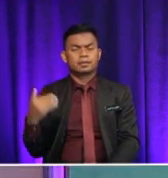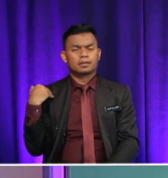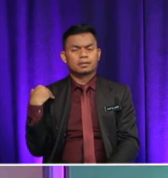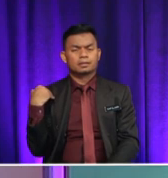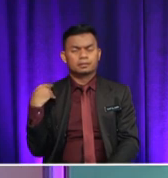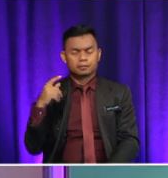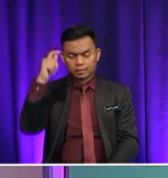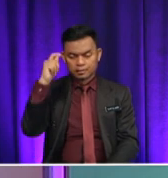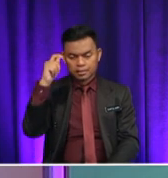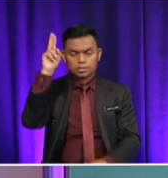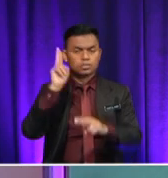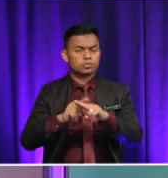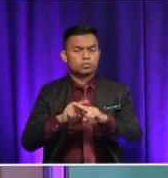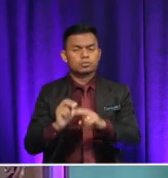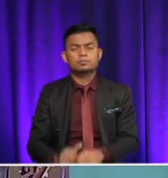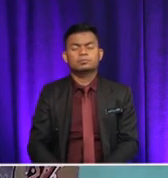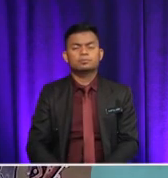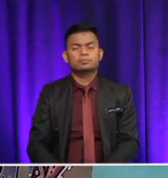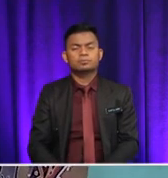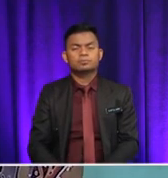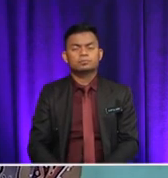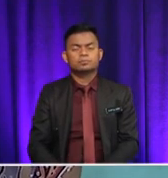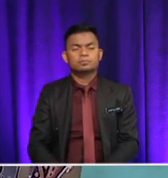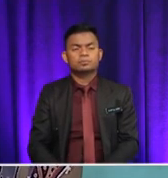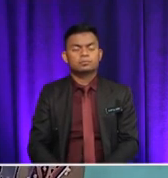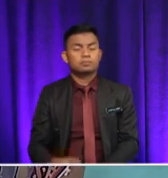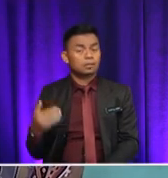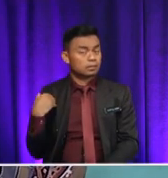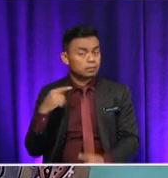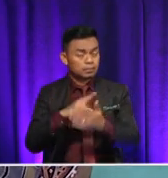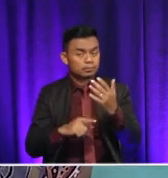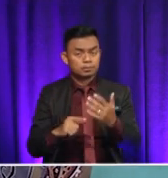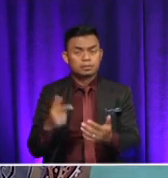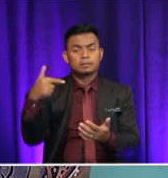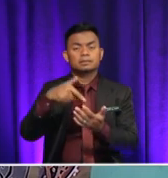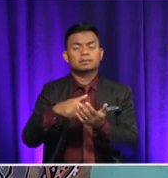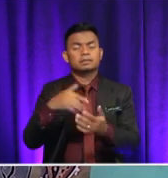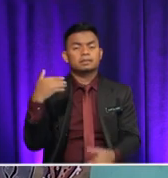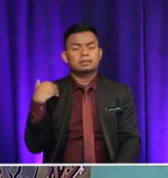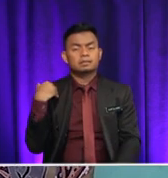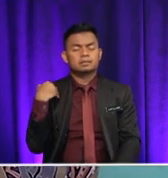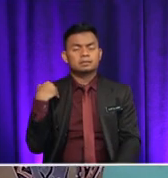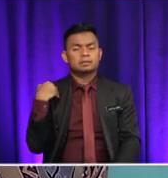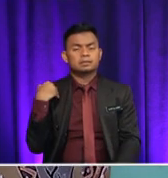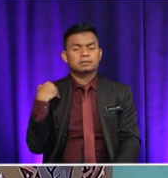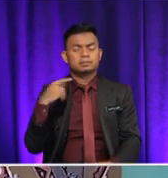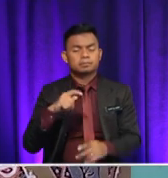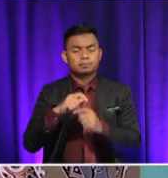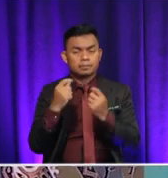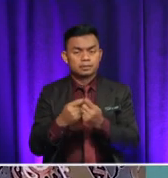ada tanda duduk Oke ada apalagi ada bensin cuci ada tap mandi